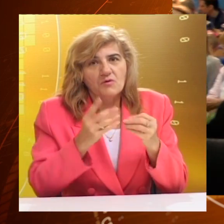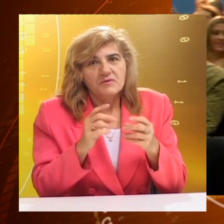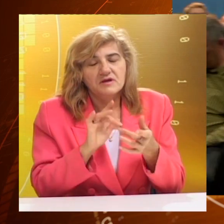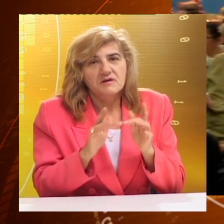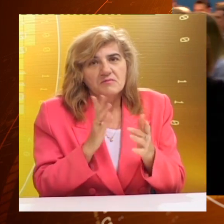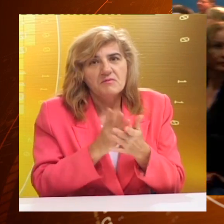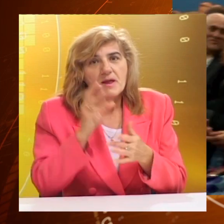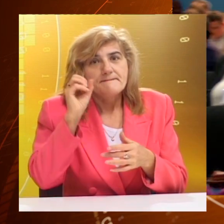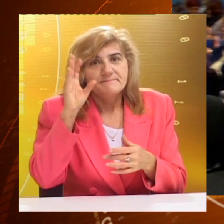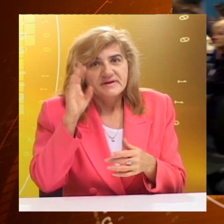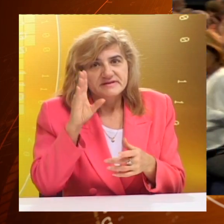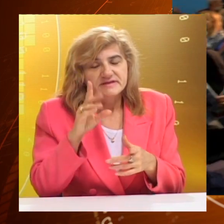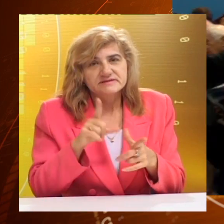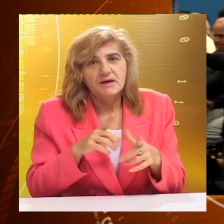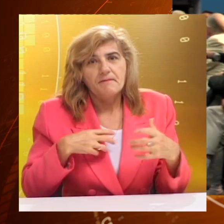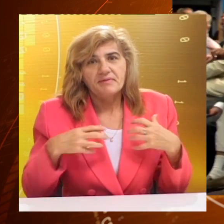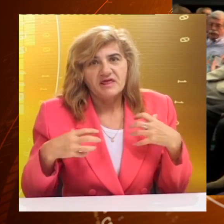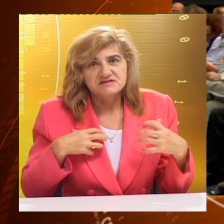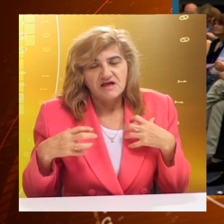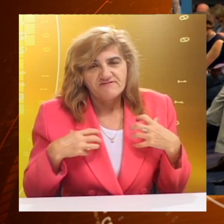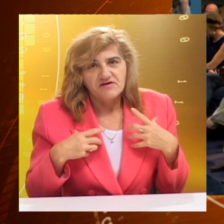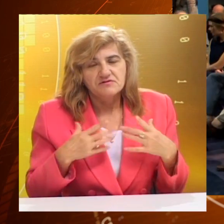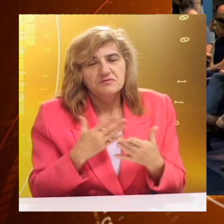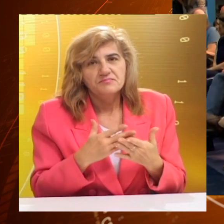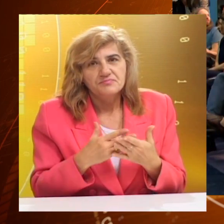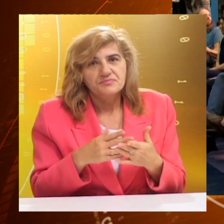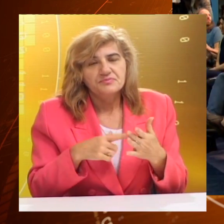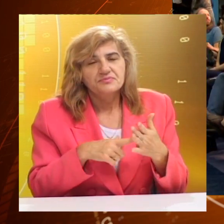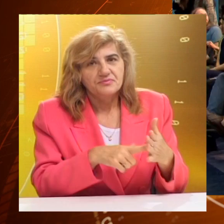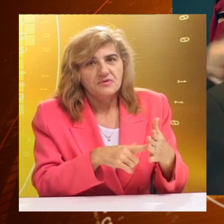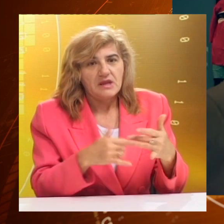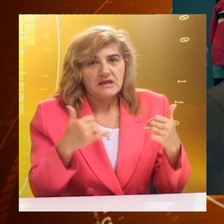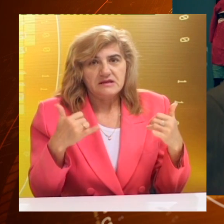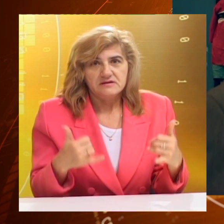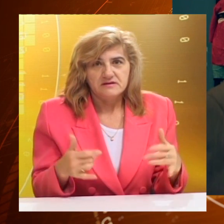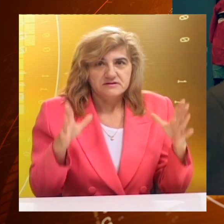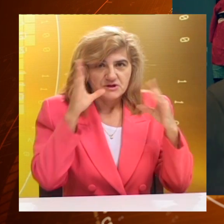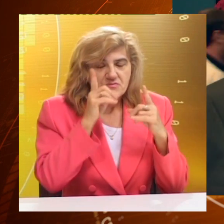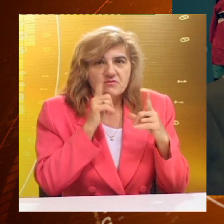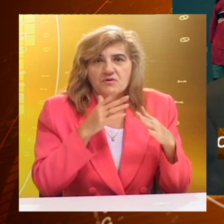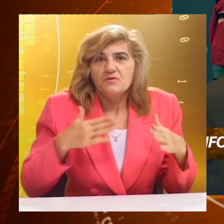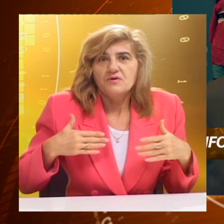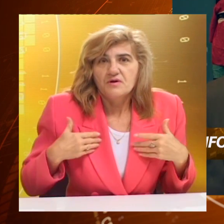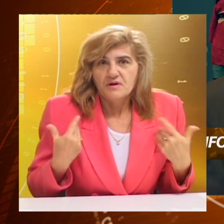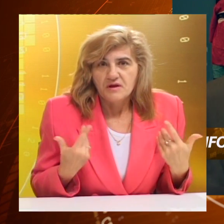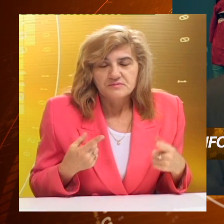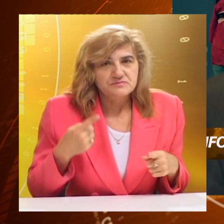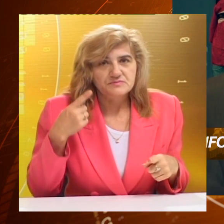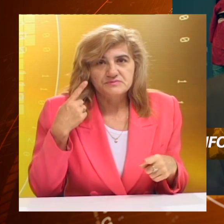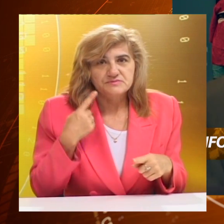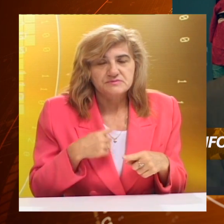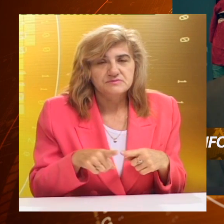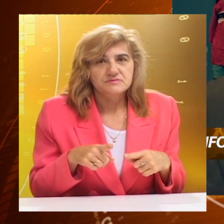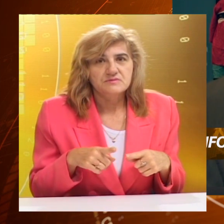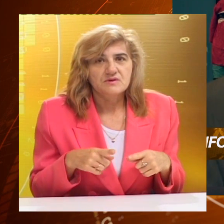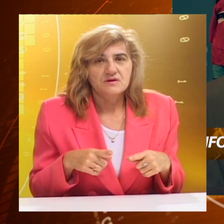15 predstava koje su bile izvedene u Dečijem pozorištu Subotica i u pozorištu Deže Kostolanji. Imam razloga večeras za radovanje.